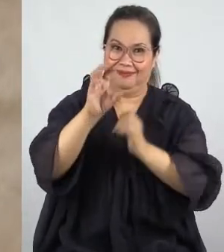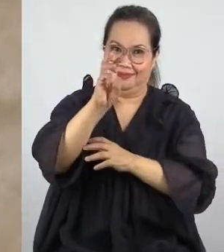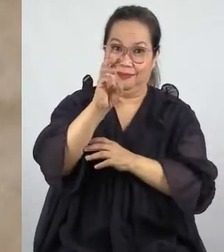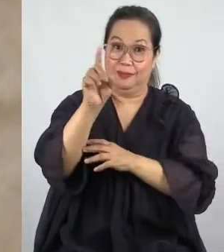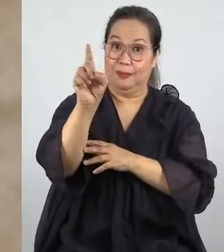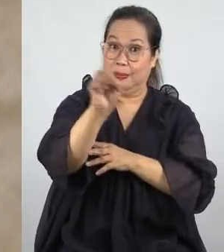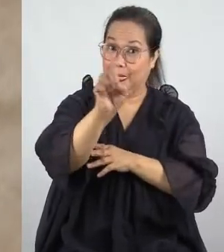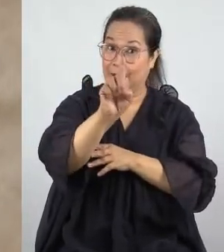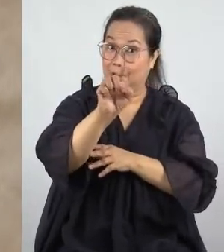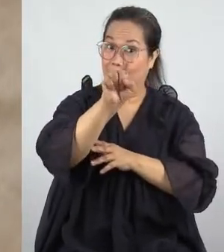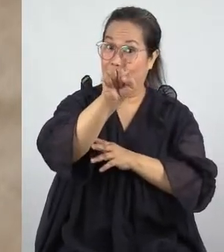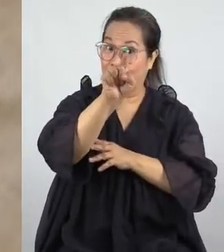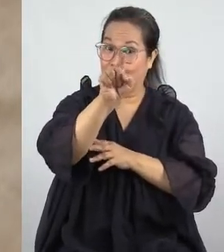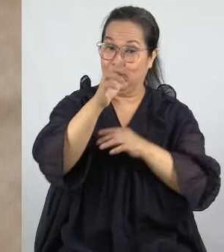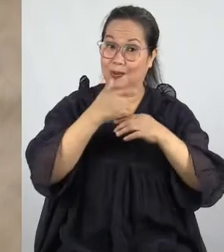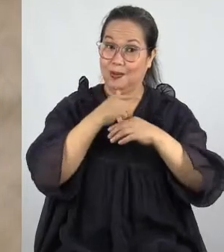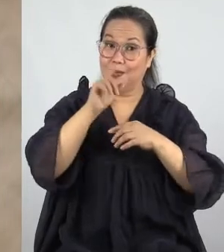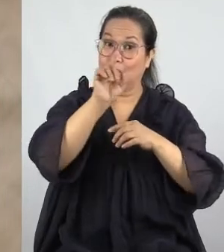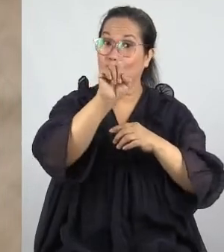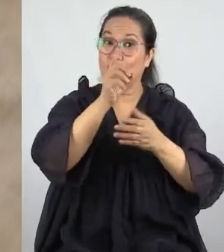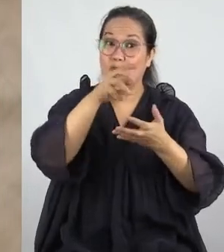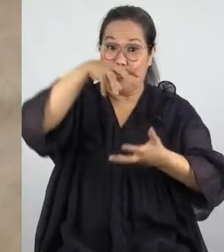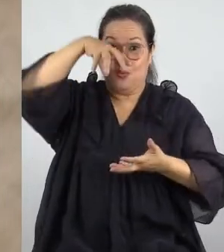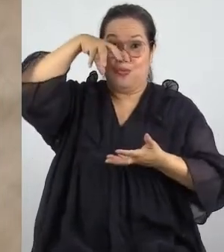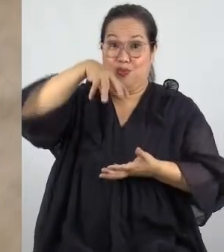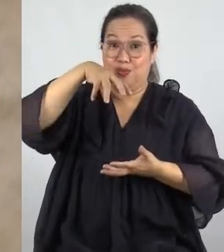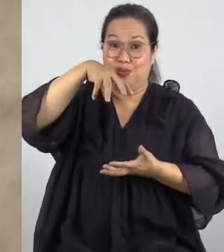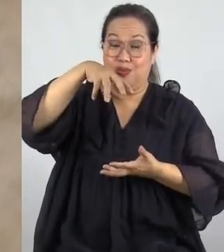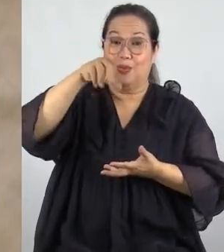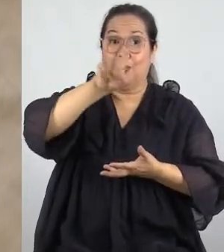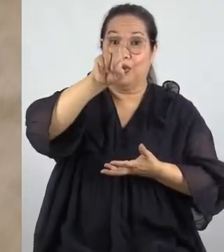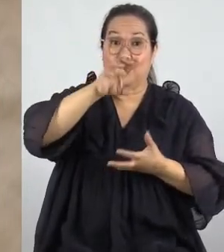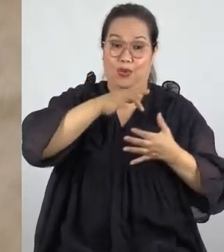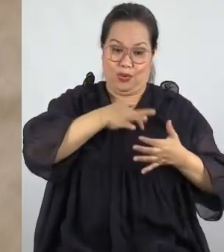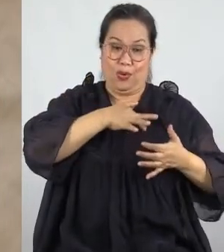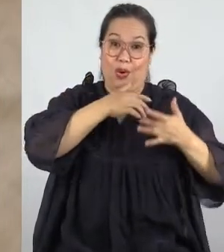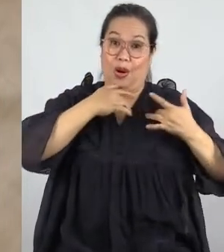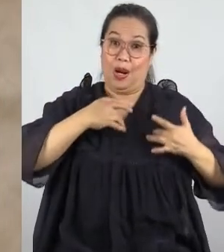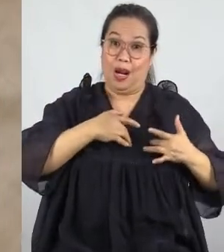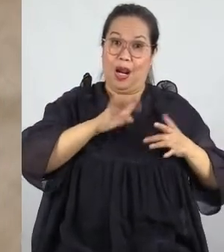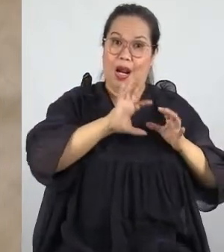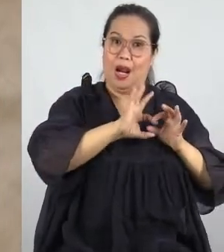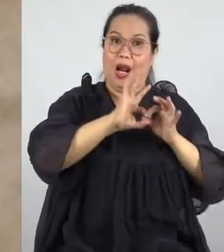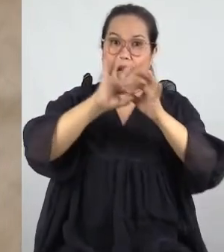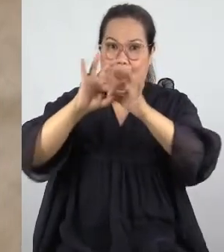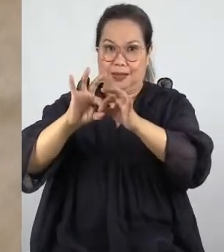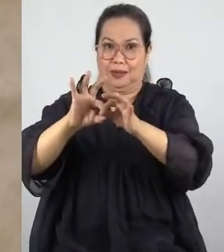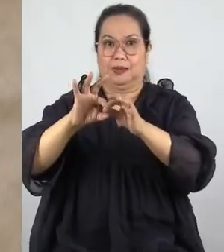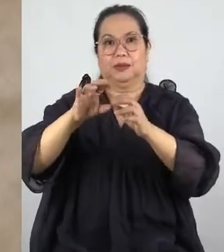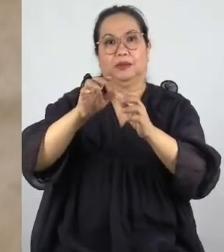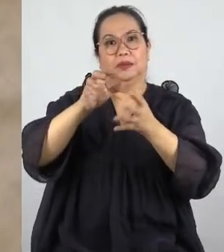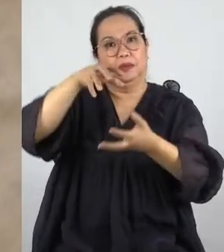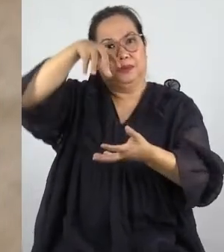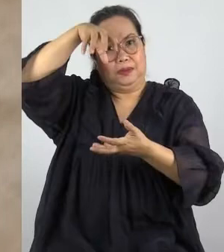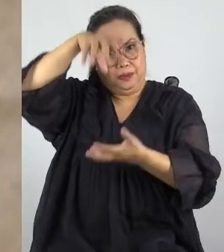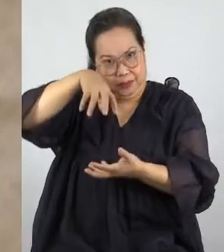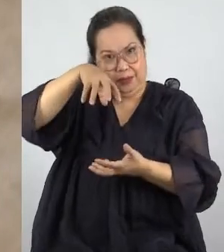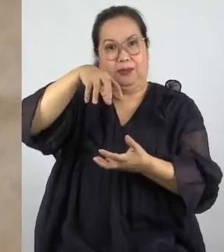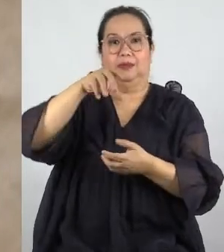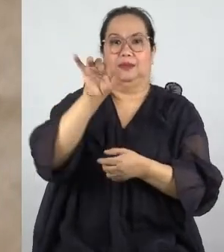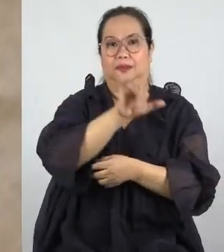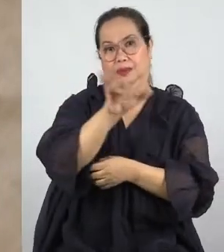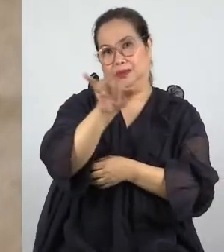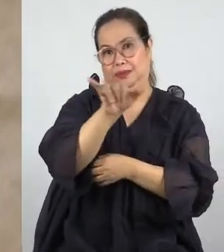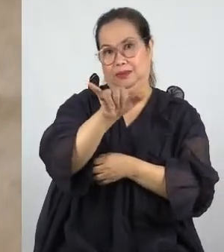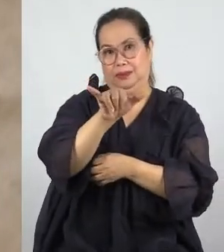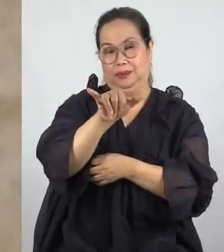"For where your treasure is, there your heart is also."